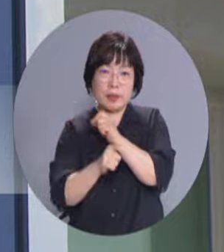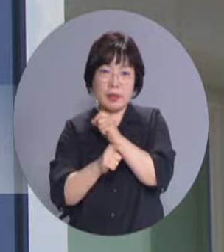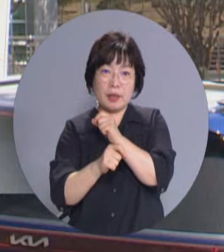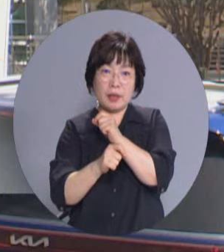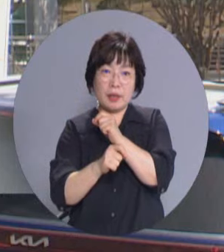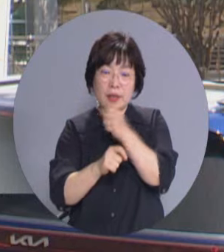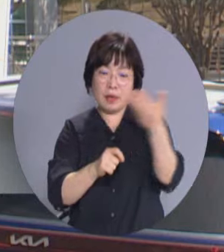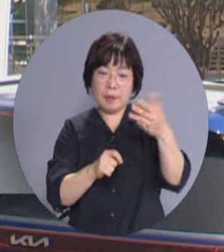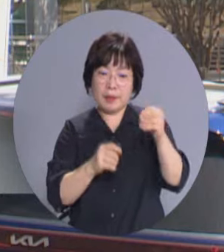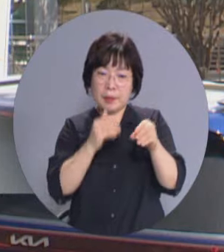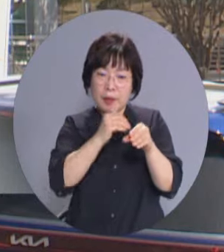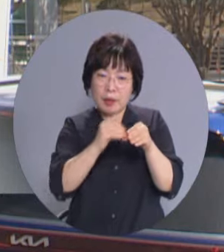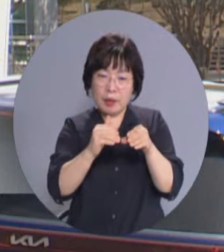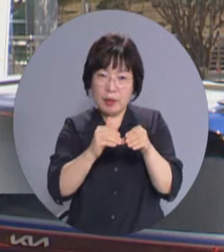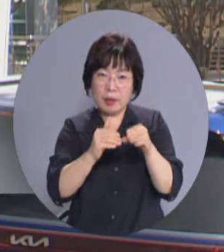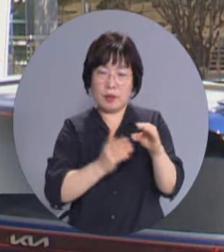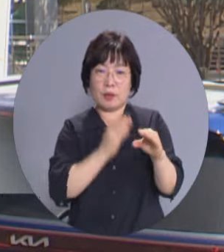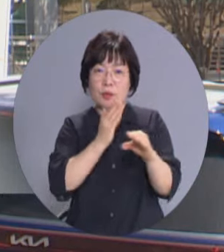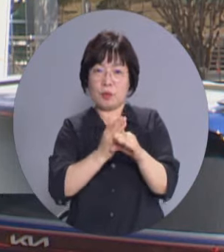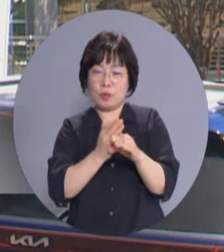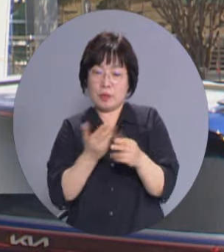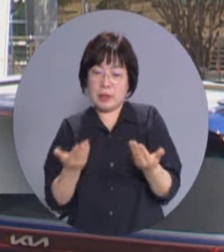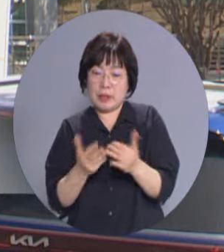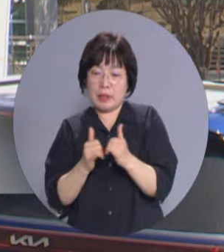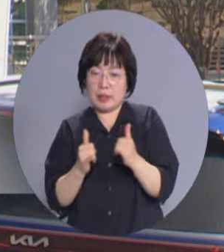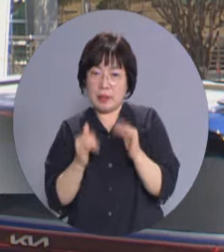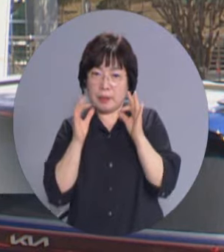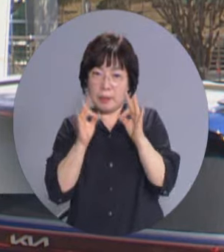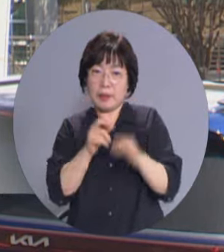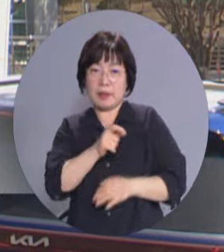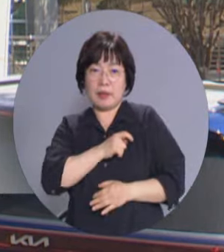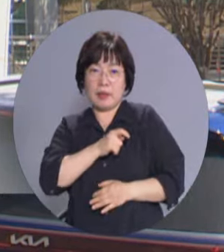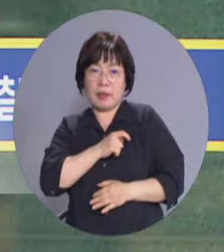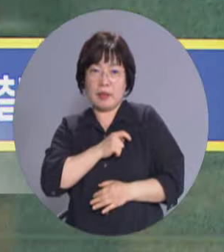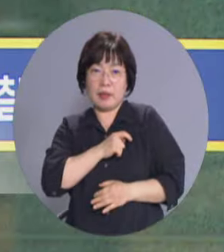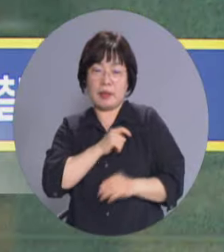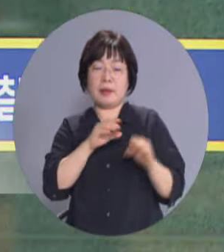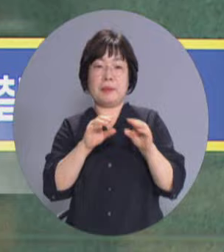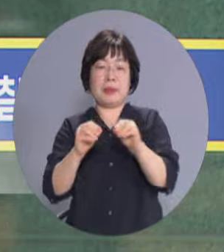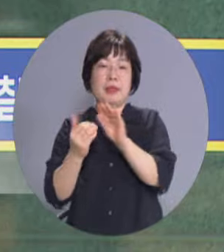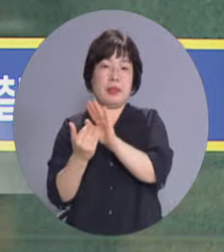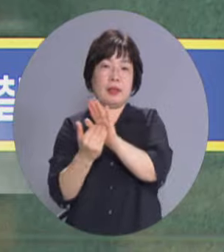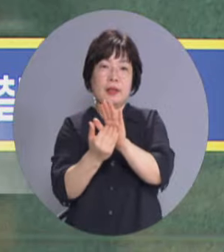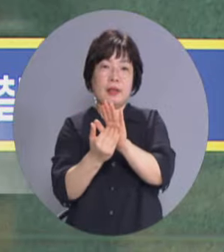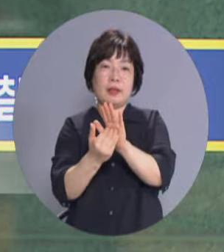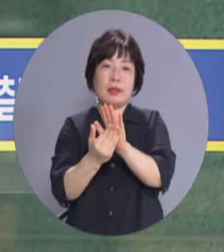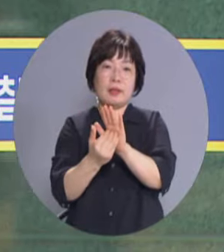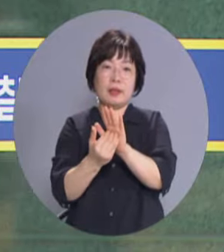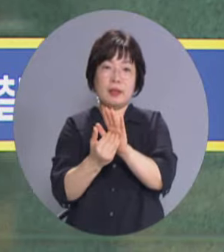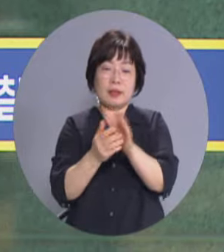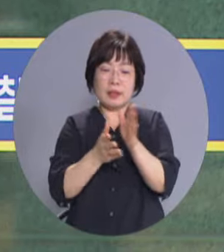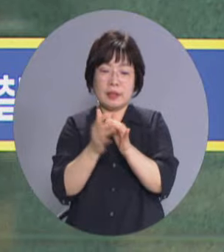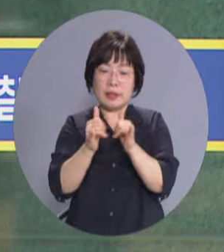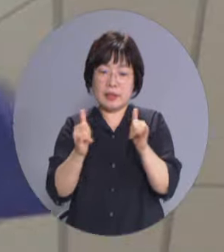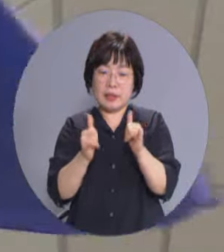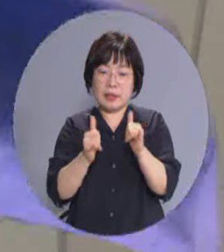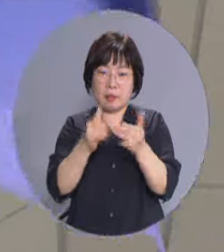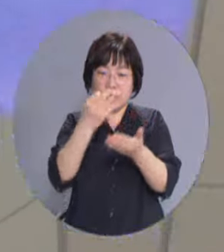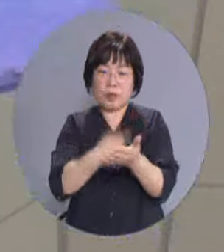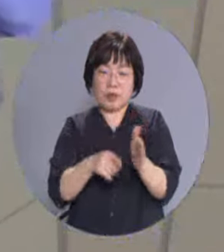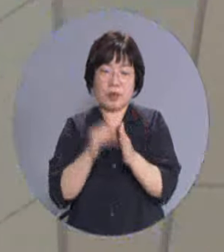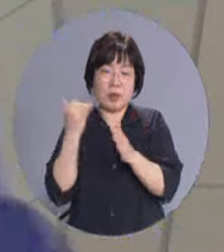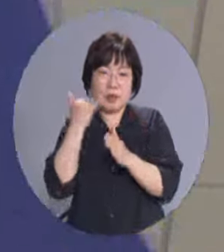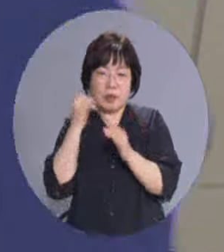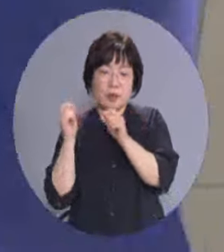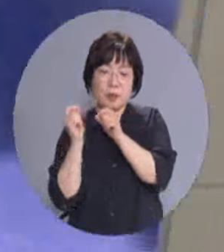일당에게 천만 원을 하려다이를 수상이 여긴 은행 직원에 의해 극적으로 무마되는 등 시민 재산을 노리는 보이스